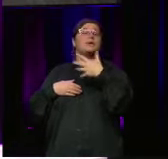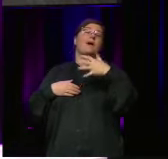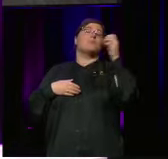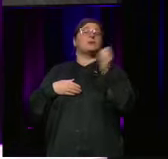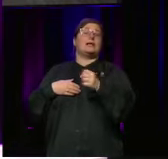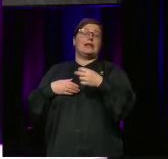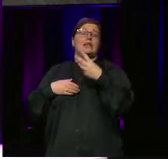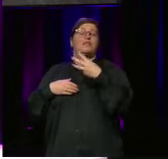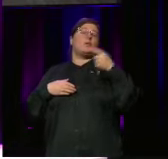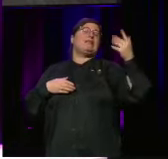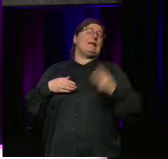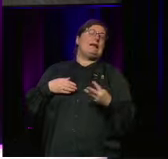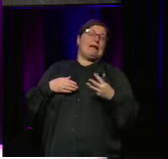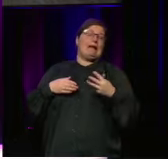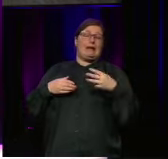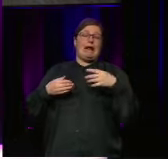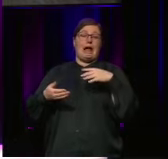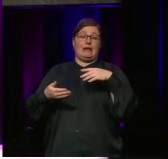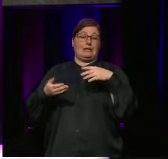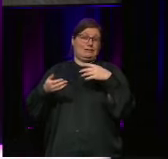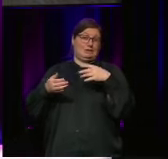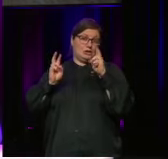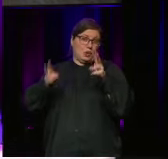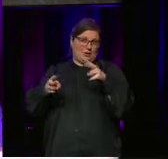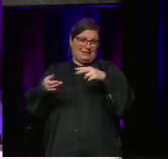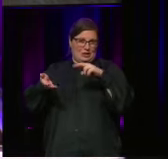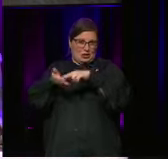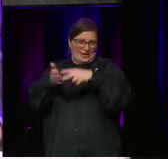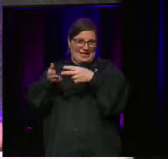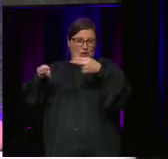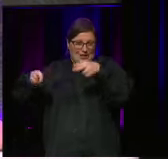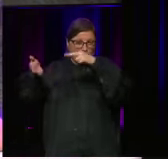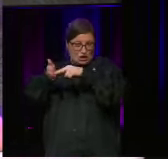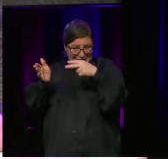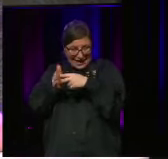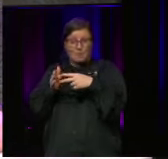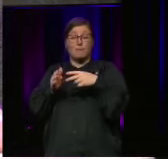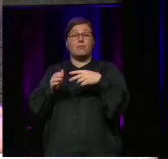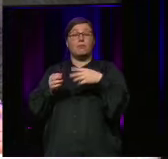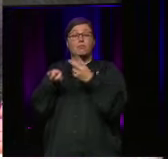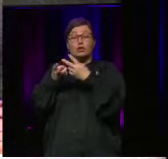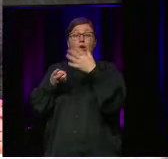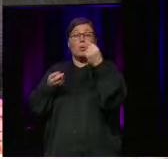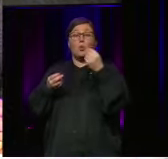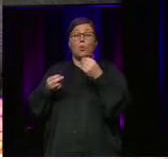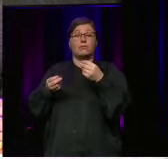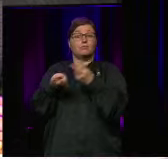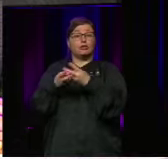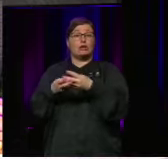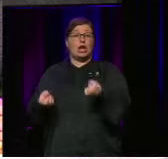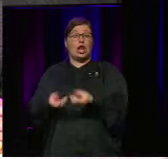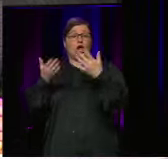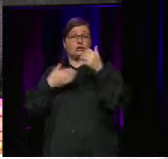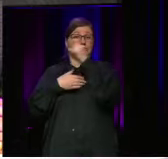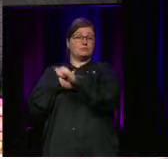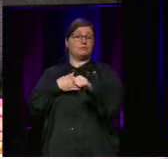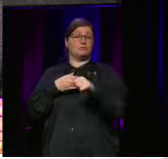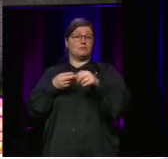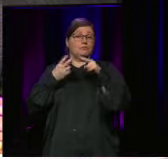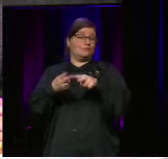det kan hända att det är på väg ur demokratin. Så det är kombinationen av juridiska regler